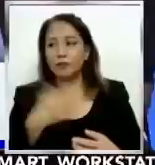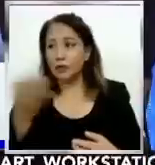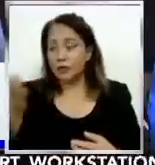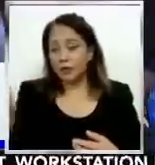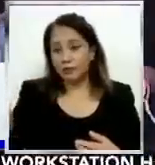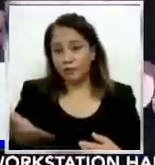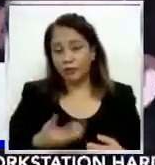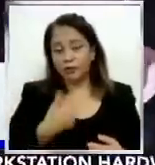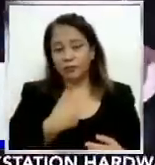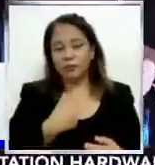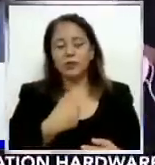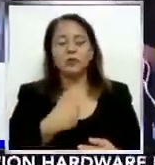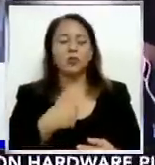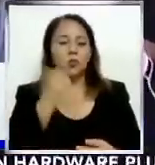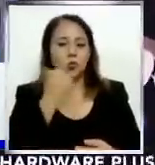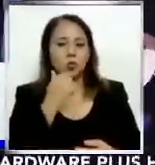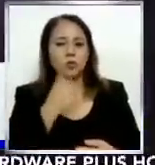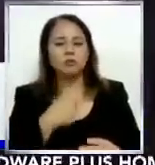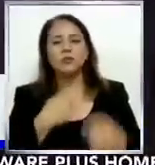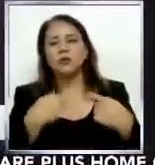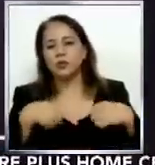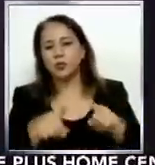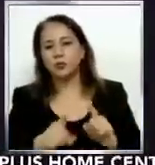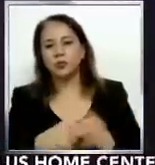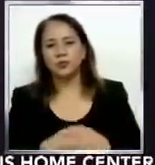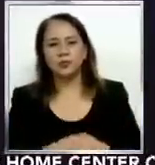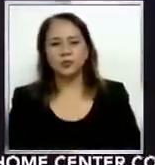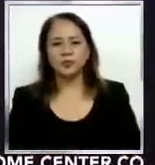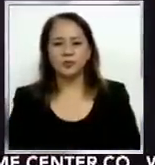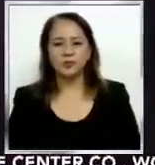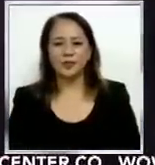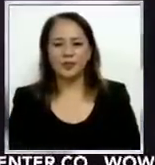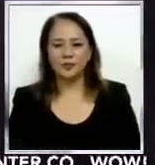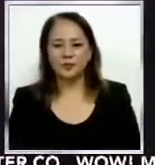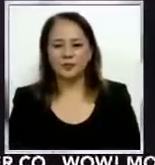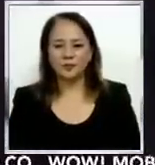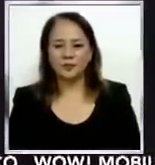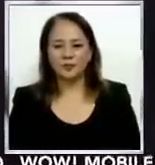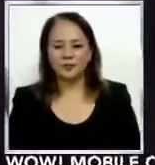appear. Katatibayan, updated sa showbiz happenings.